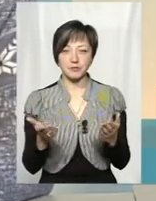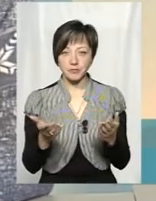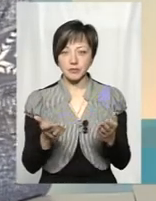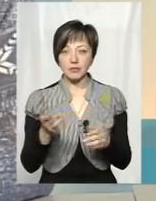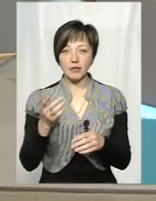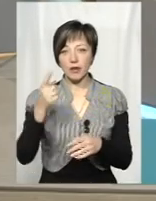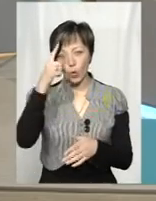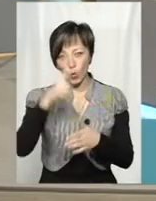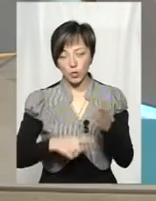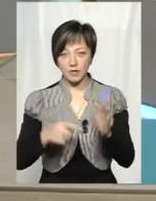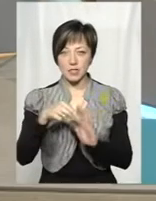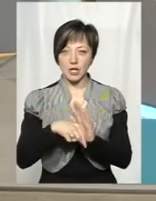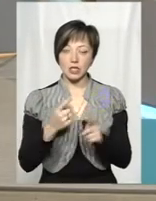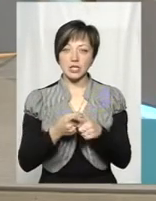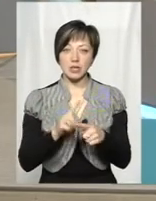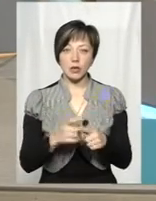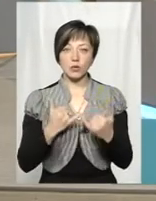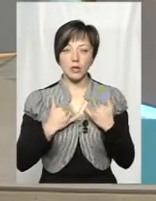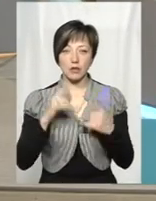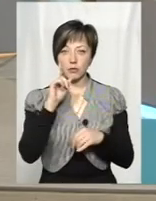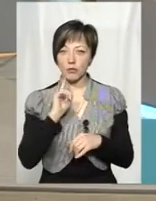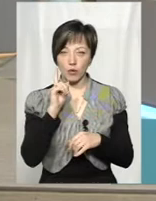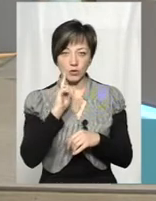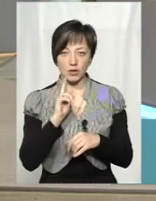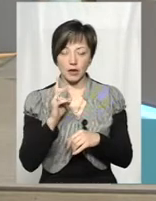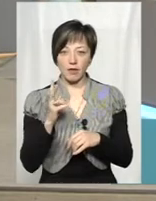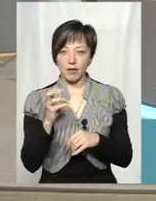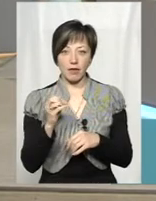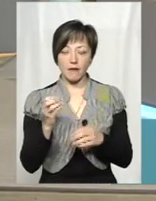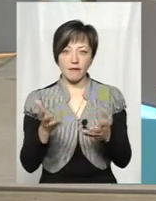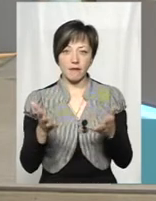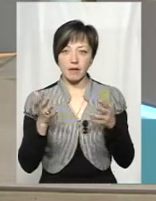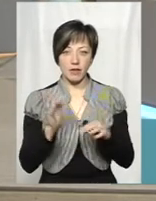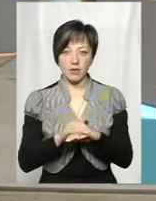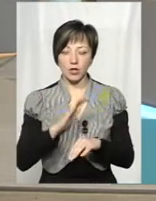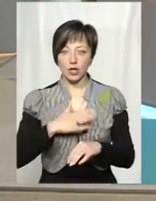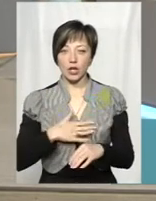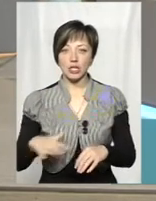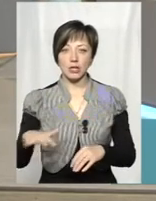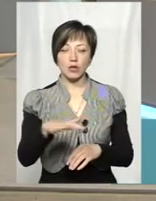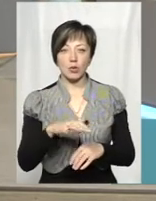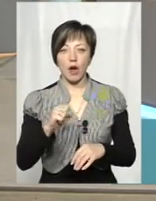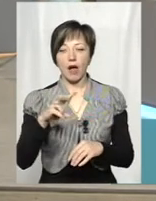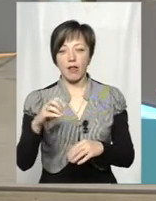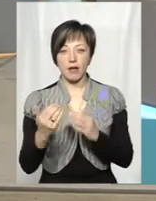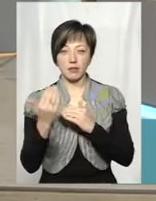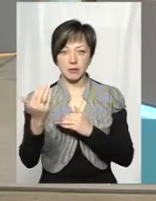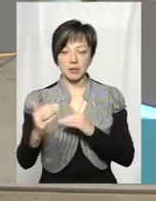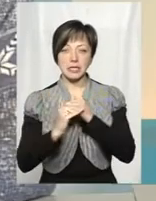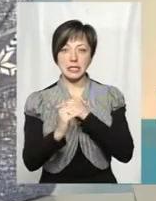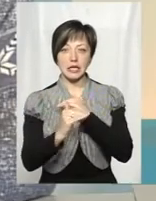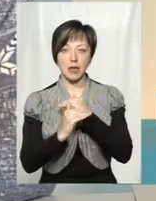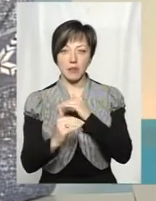культове значення. Це, звичайно, в нас поки що не виявлено на нашій території, але на території